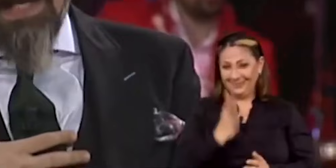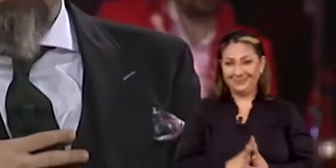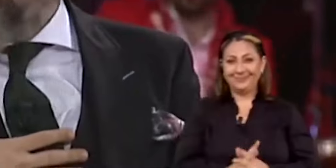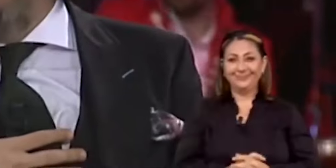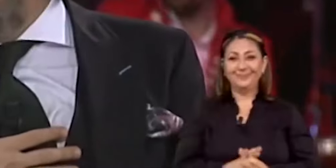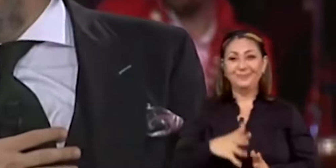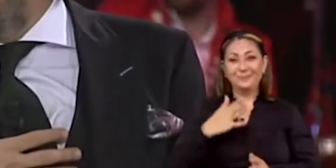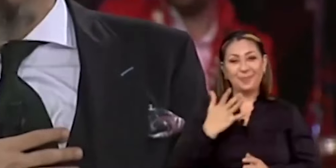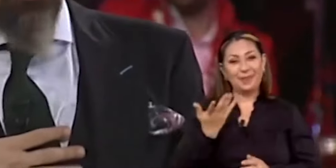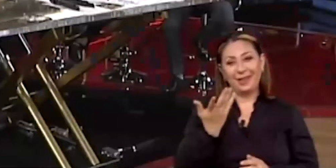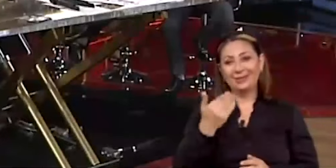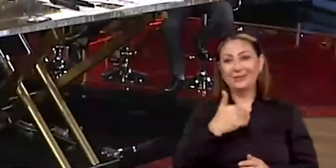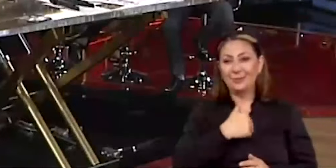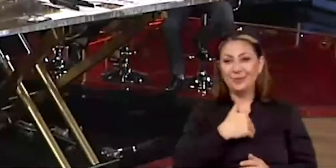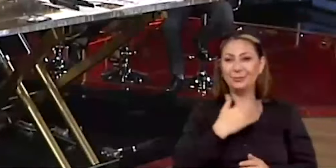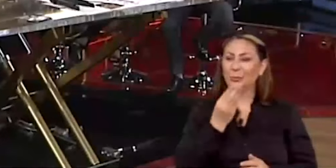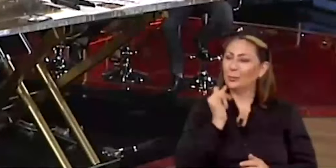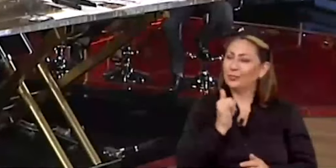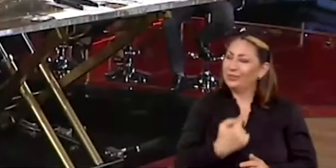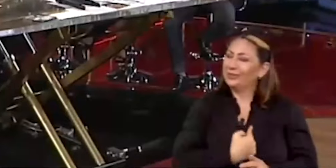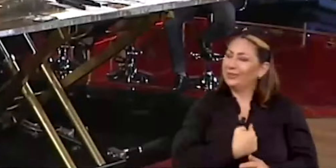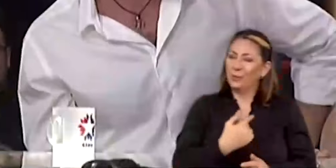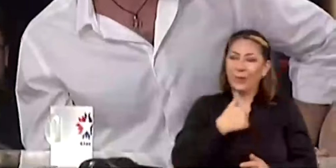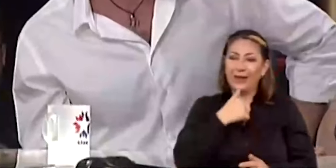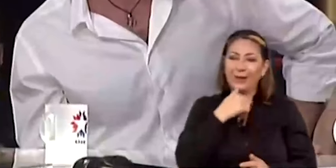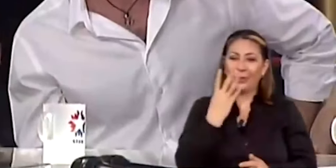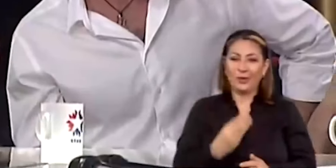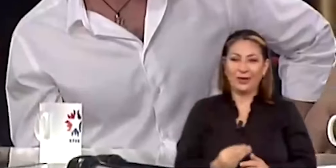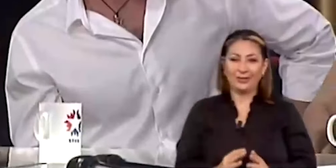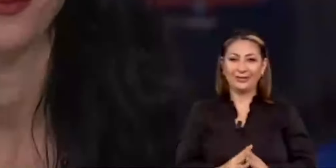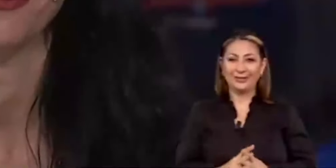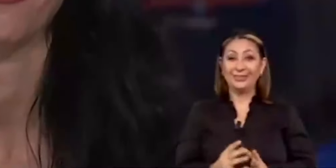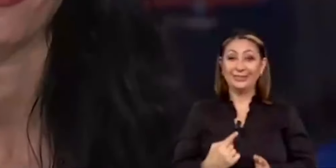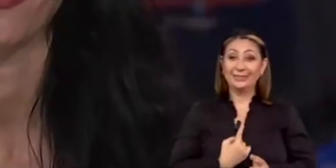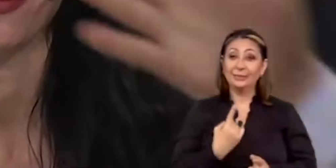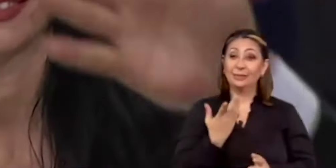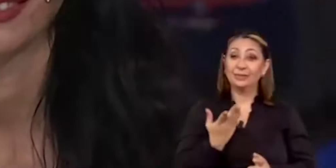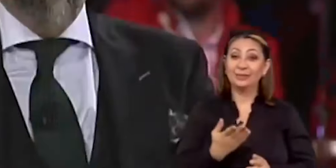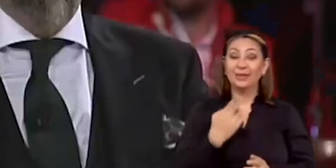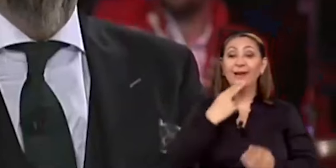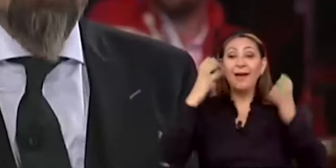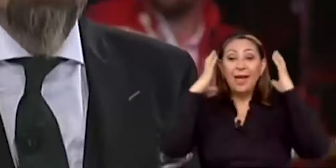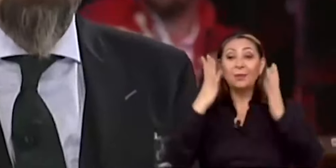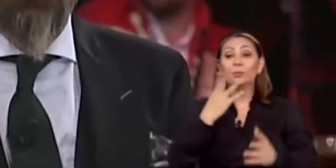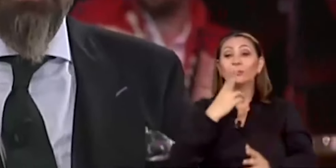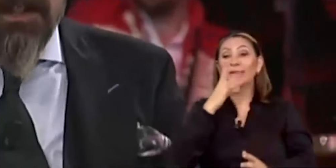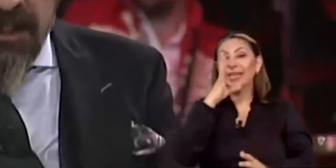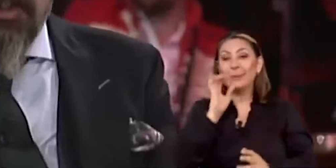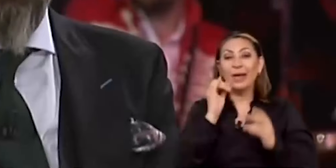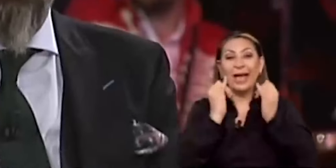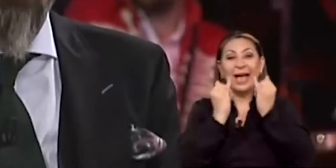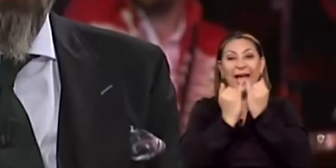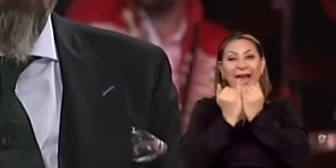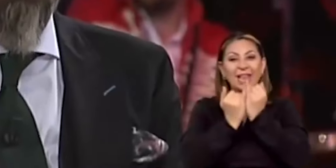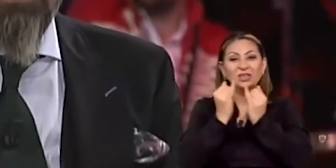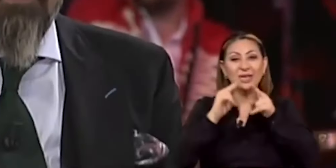Yani ben çok kötü hissediyorum kendimi erkek olarak. Hissetmelisin. Reyhan, bu Kim Kardashian'ın